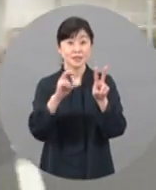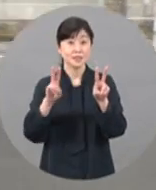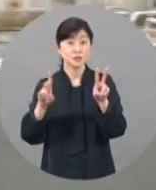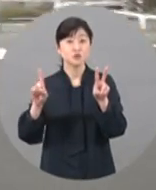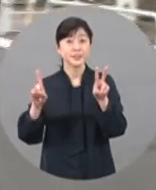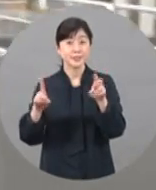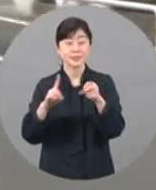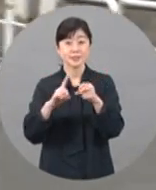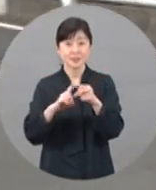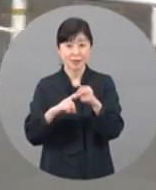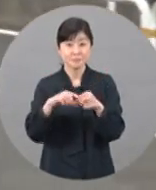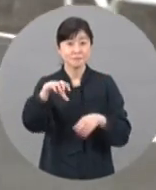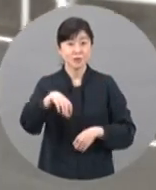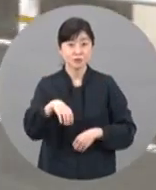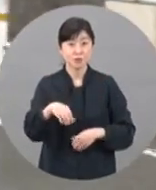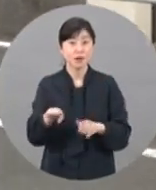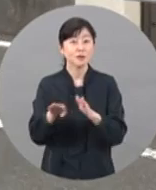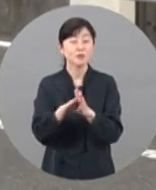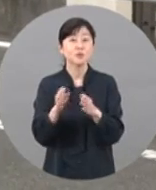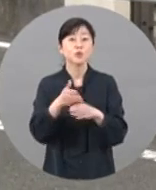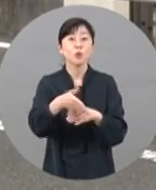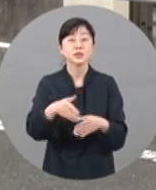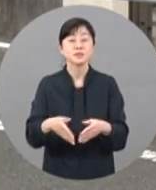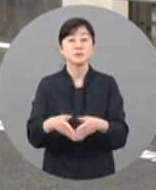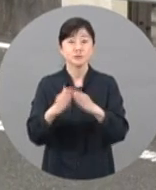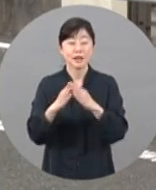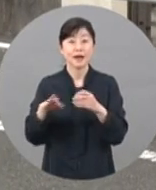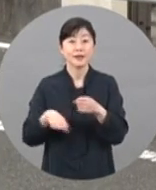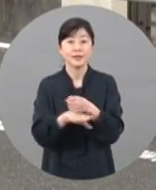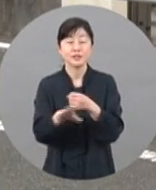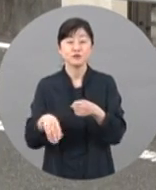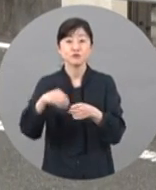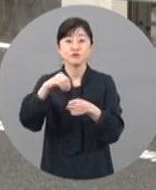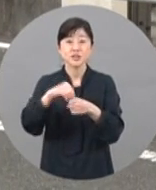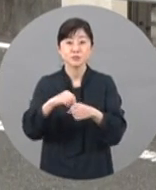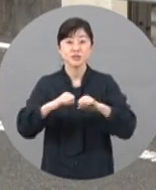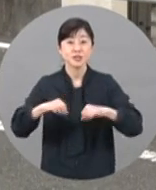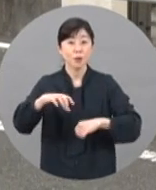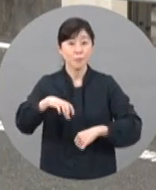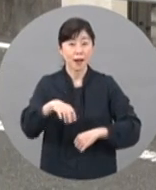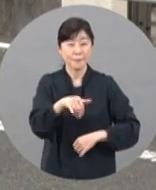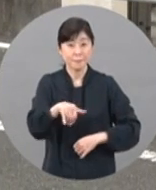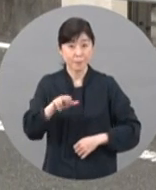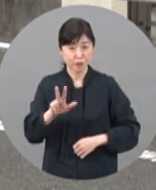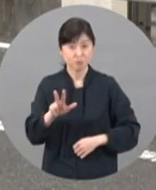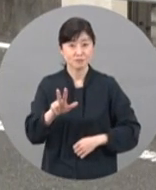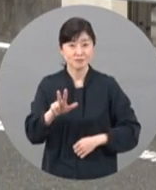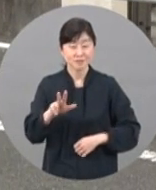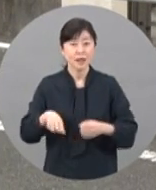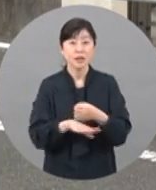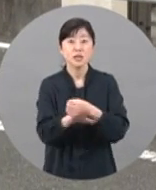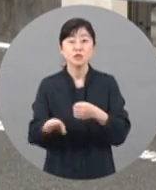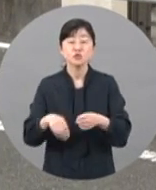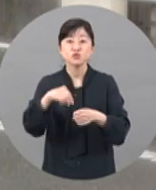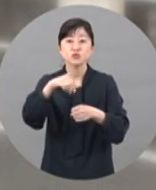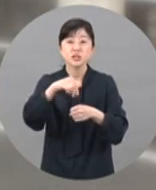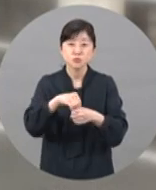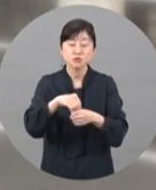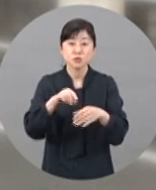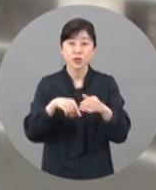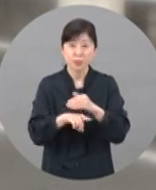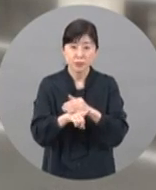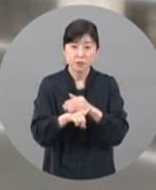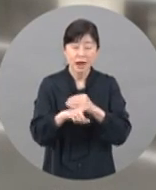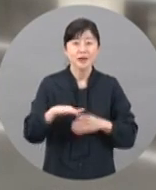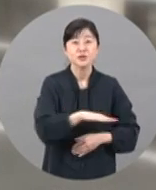2021年戸越にオープンしたインクルーシブ広場ベル。インクルーシブとは全てを包括する